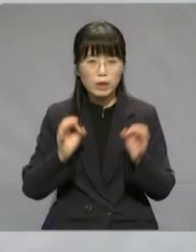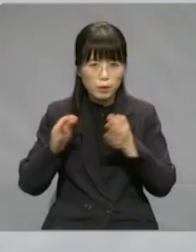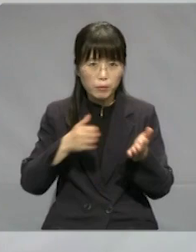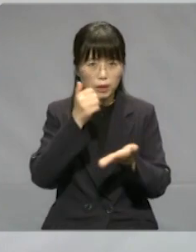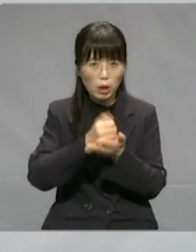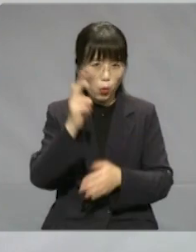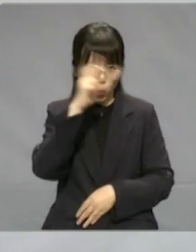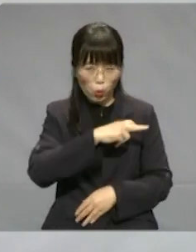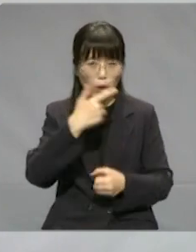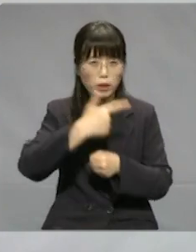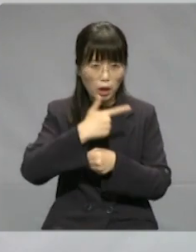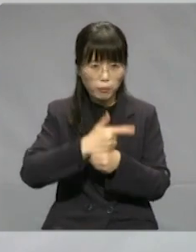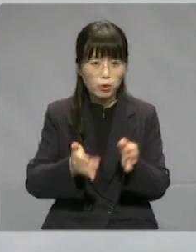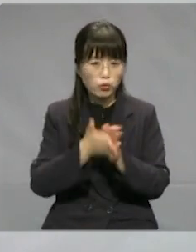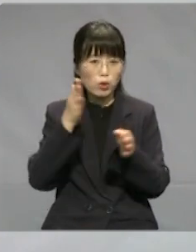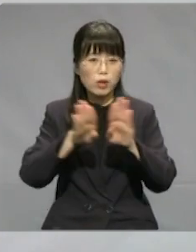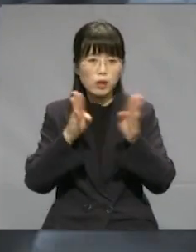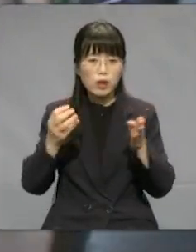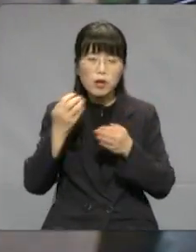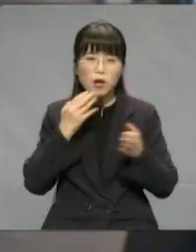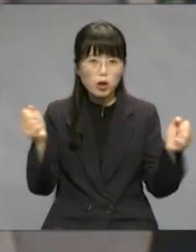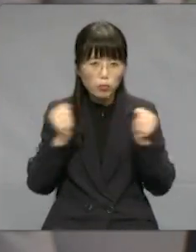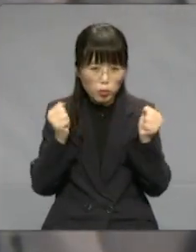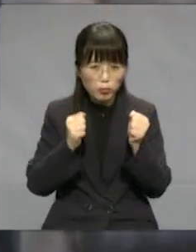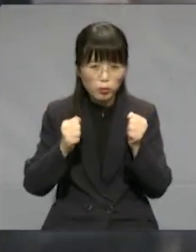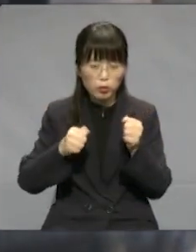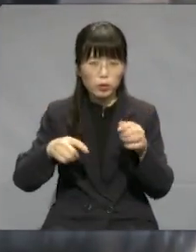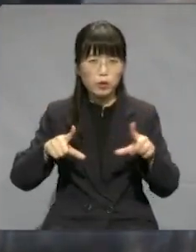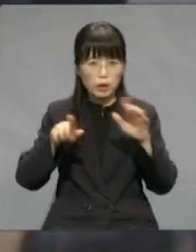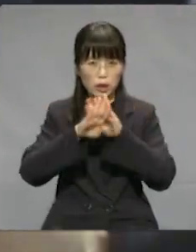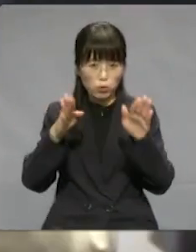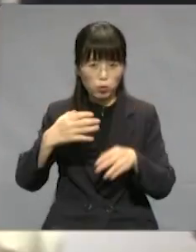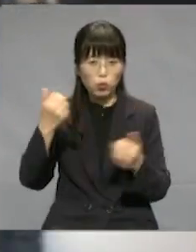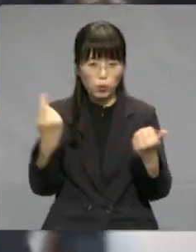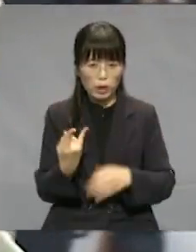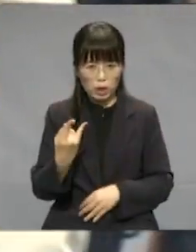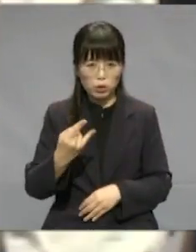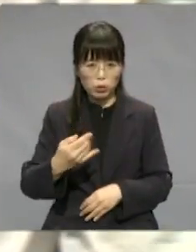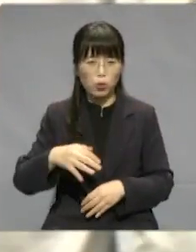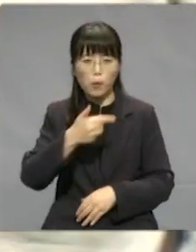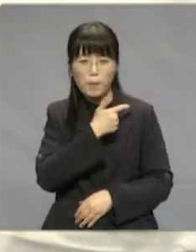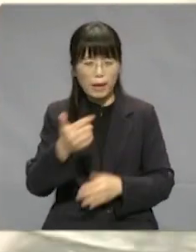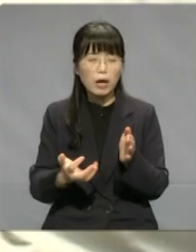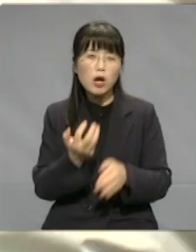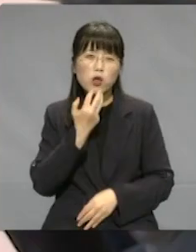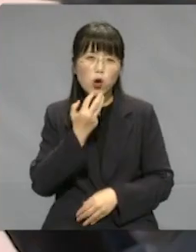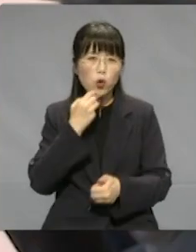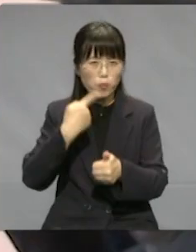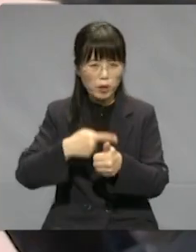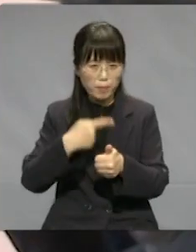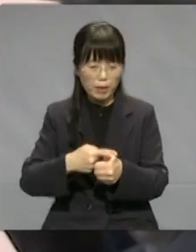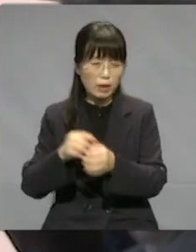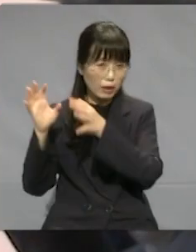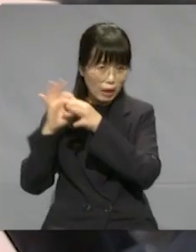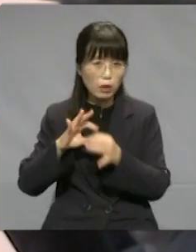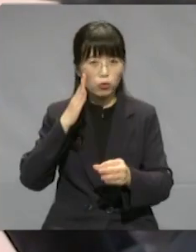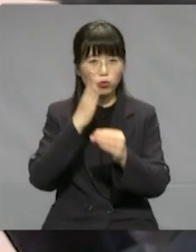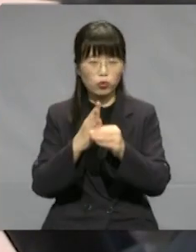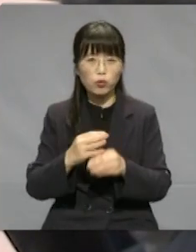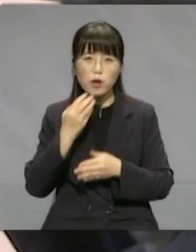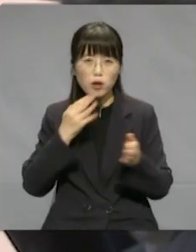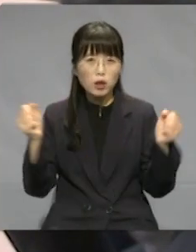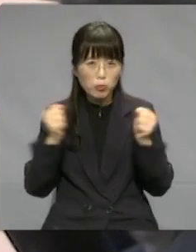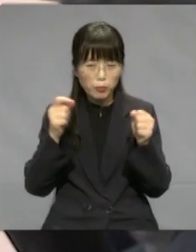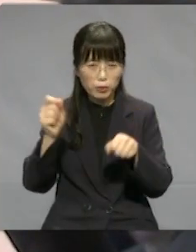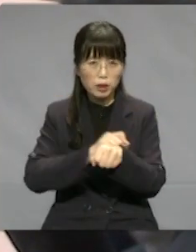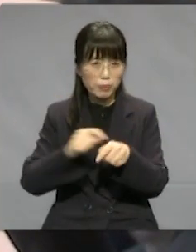지사는 오전엔 남양주시에서 열린 경기 북부 기후회에도 참석, 메가 서울 비판을 이어갔습니다. 경기